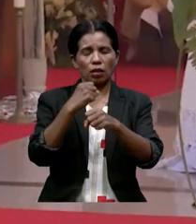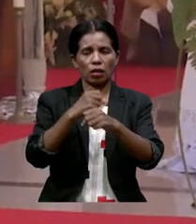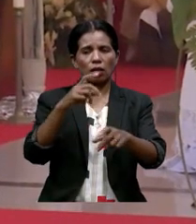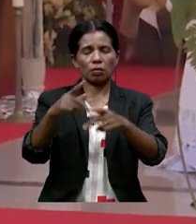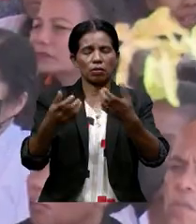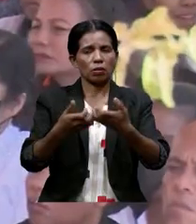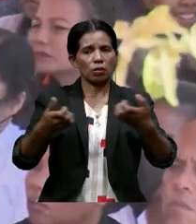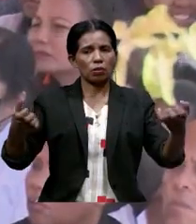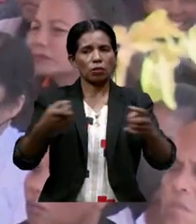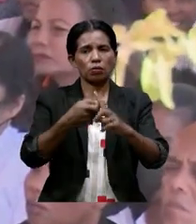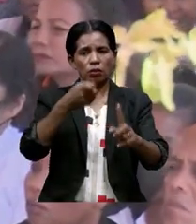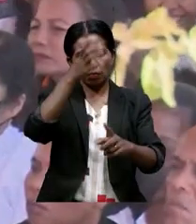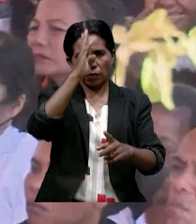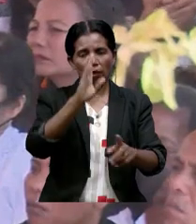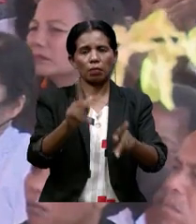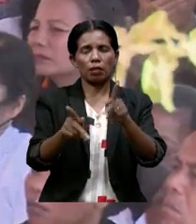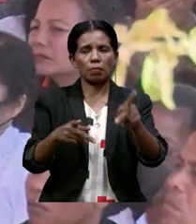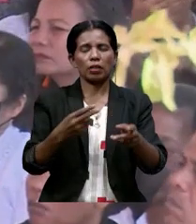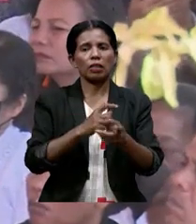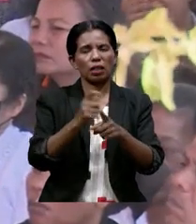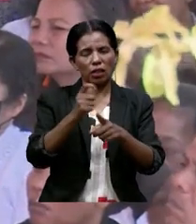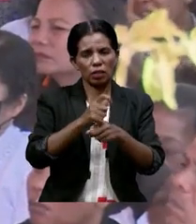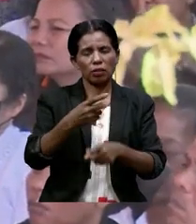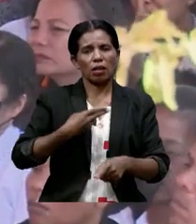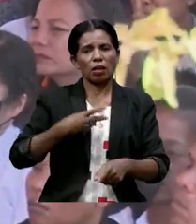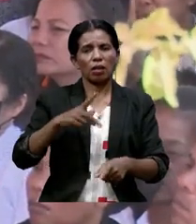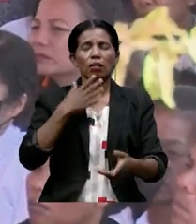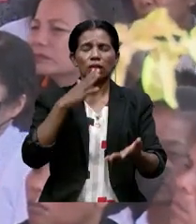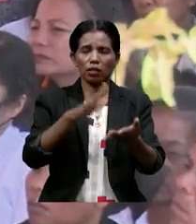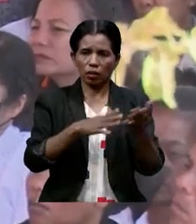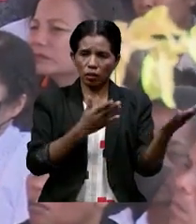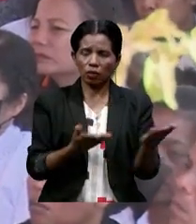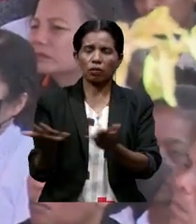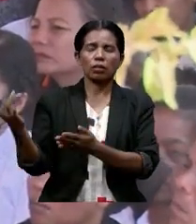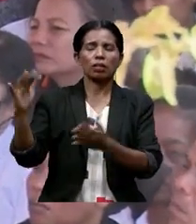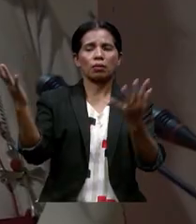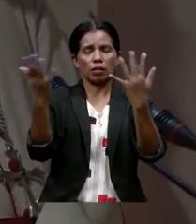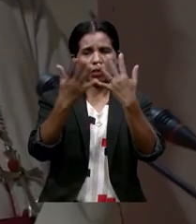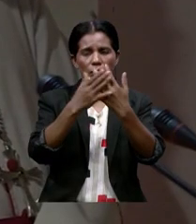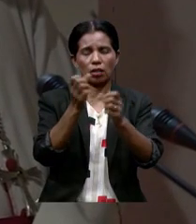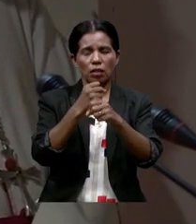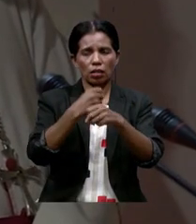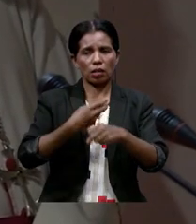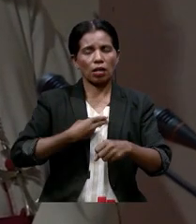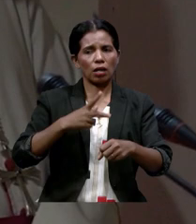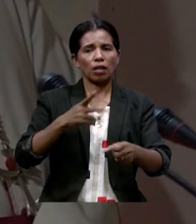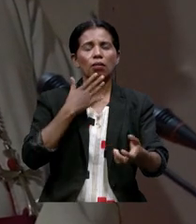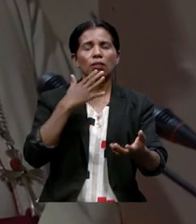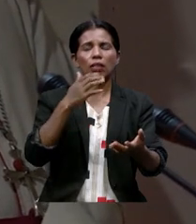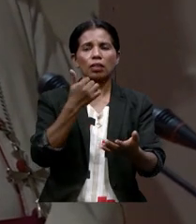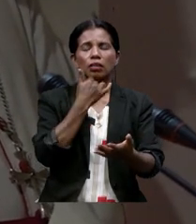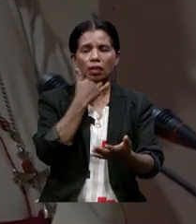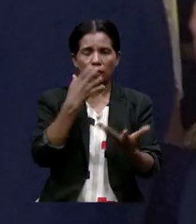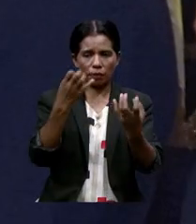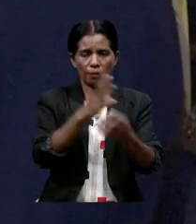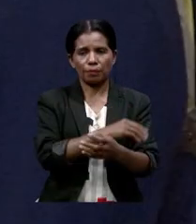maromak. Ema barak pratika hahalok at, nebe lori sira banakukun no halo hahalok pecado sira. Iha aspetu